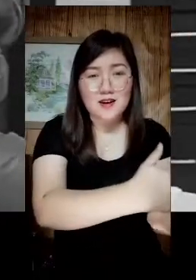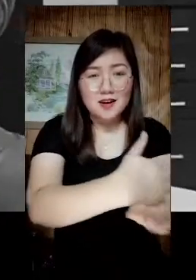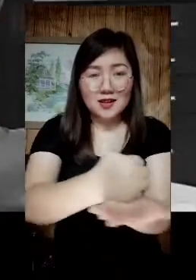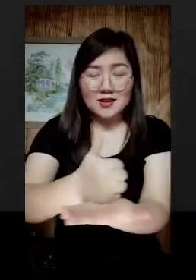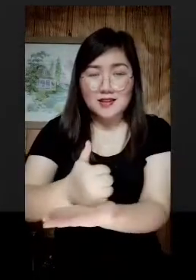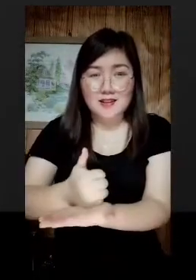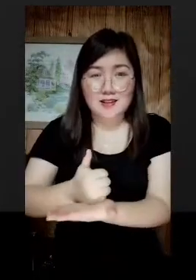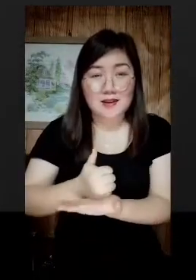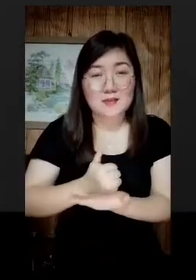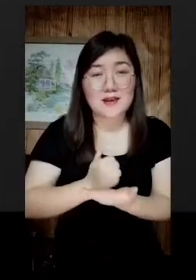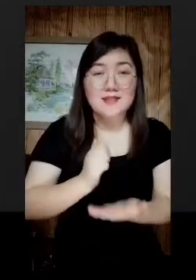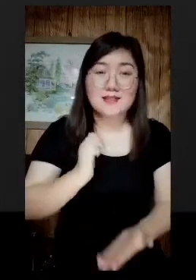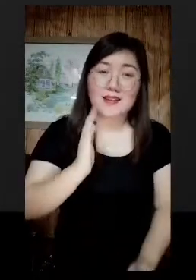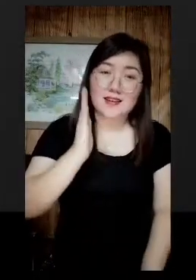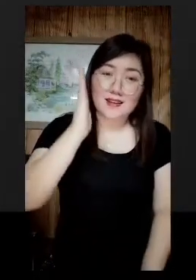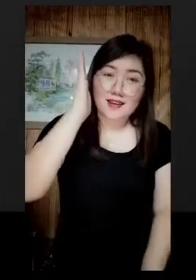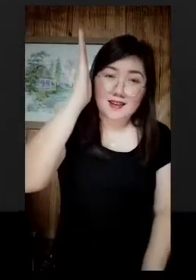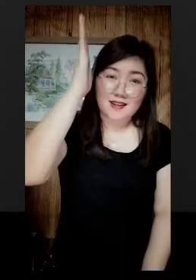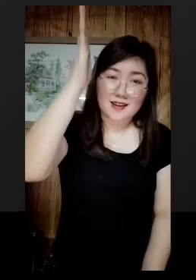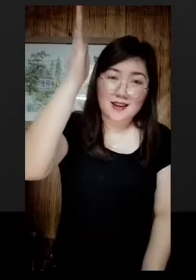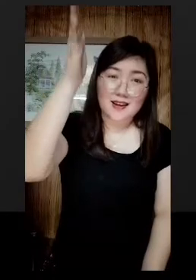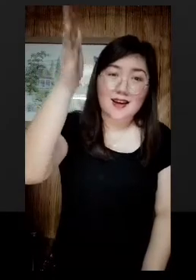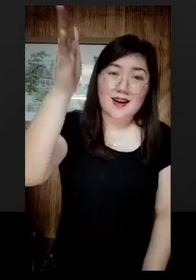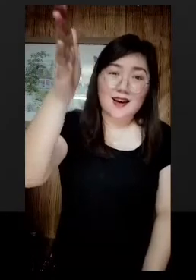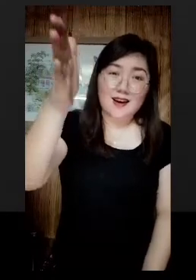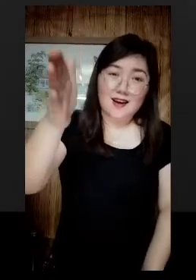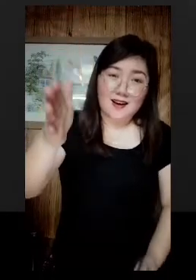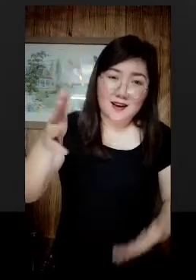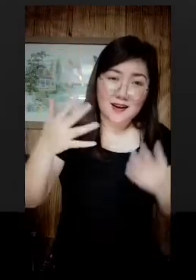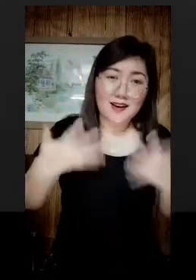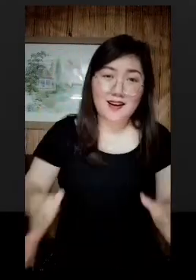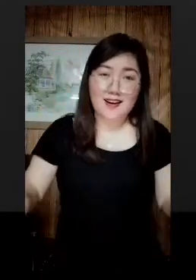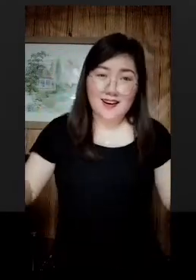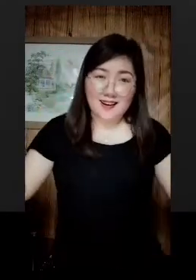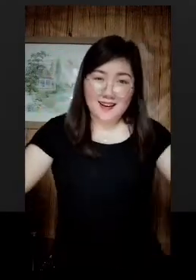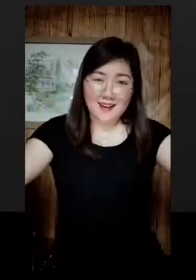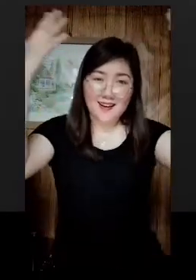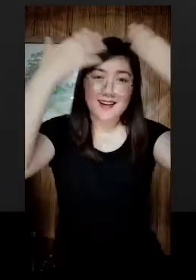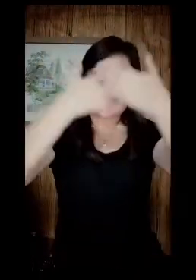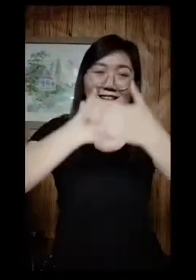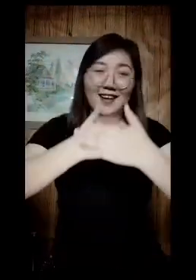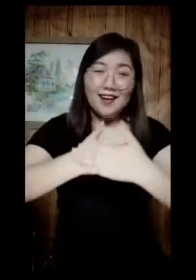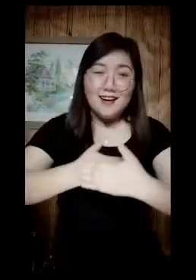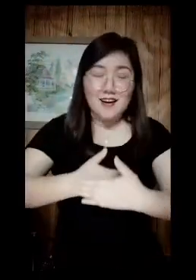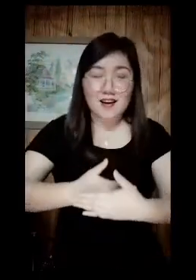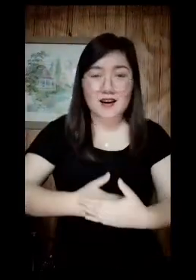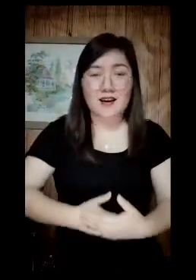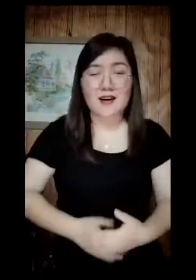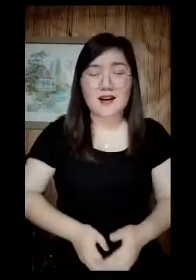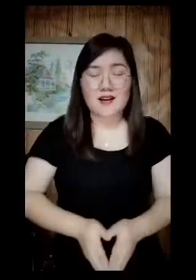magtutulong-tulong, lilipas din, matatapos din ang dilim.